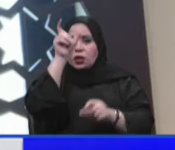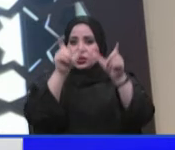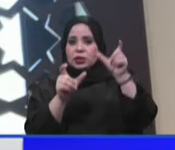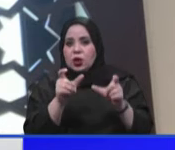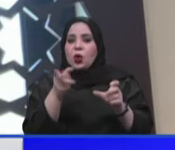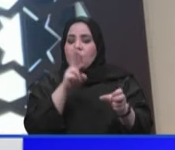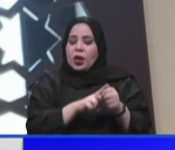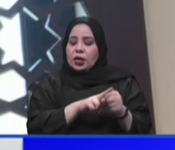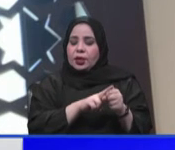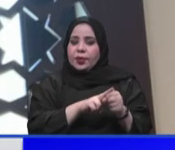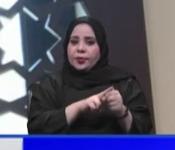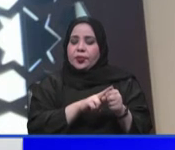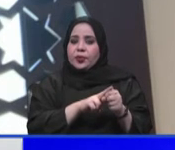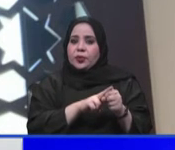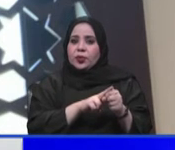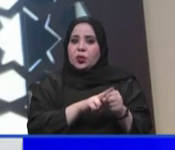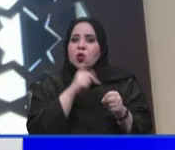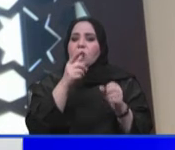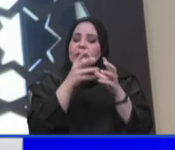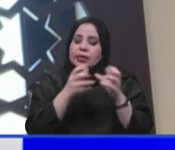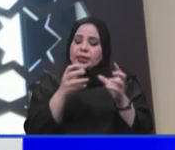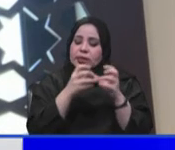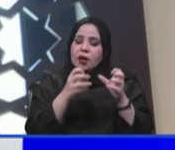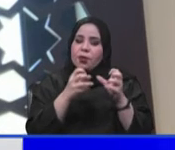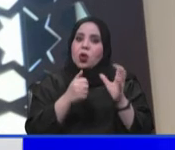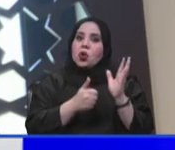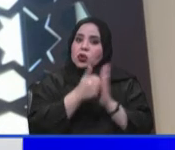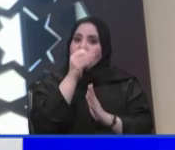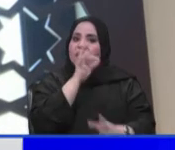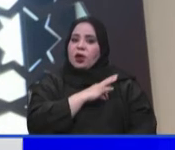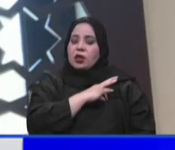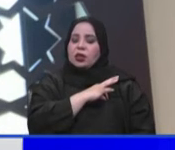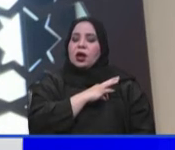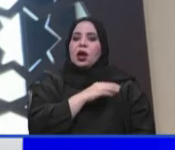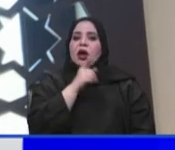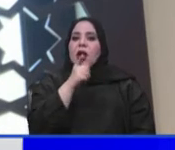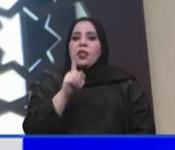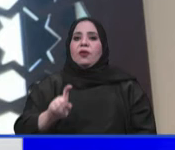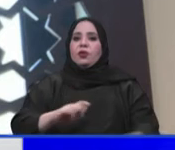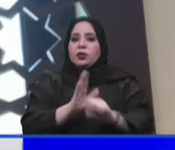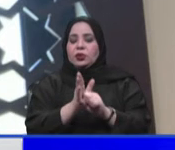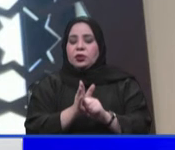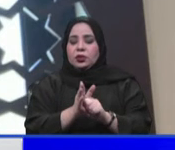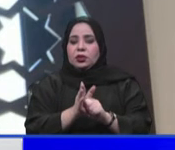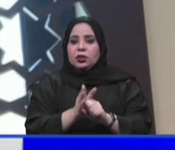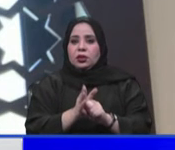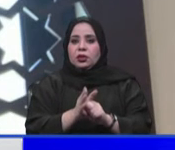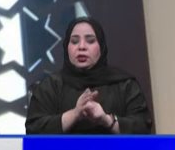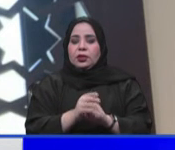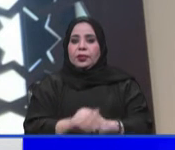ينقل الأمور الإيجابية اللي هو استفاد منها من جائحة الكورونا وخلته أنه يواصل